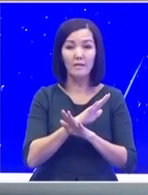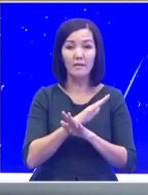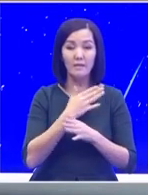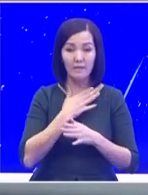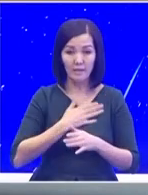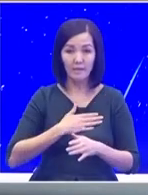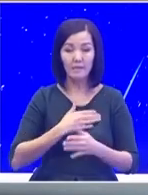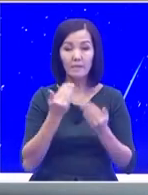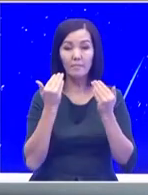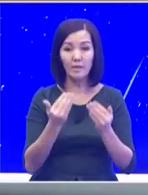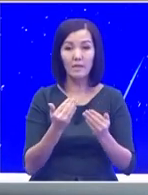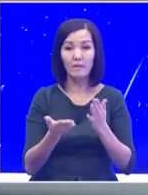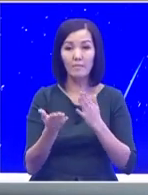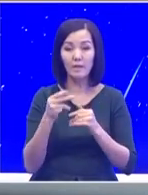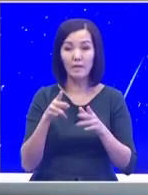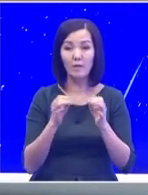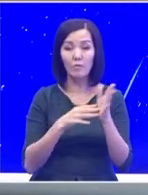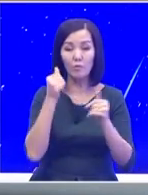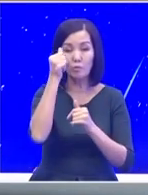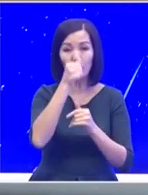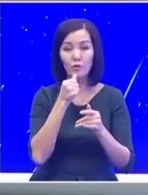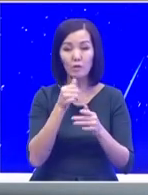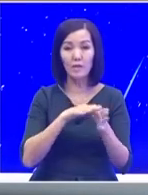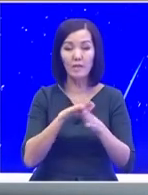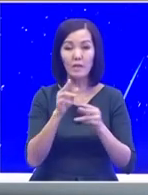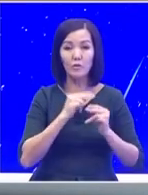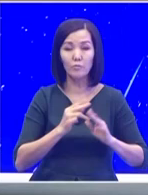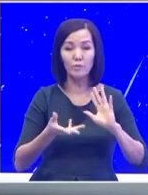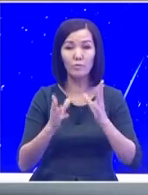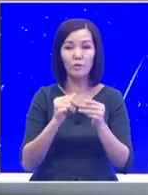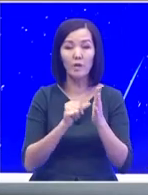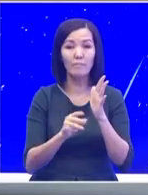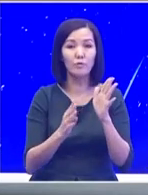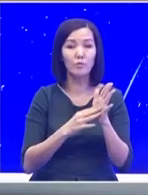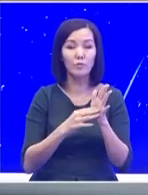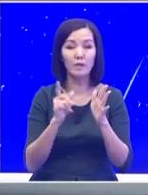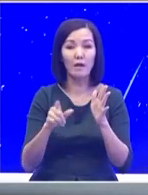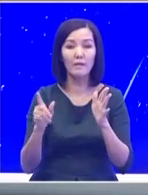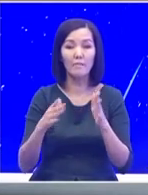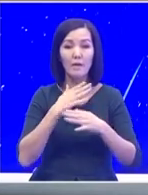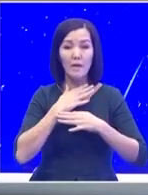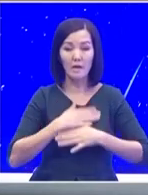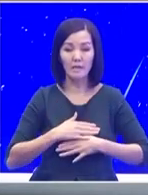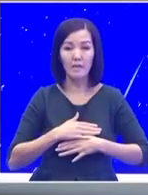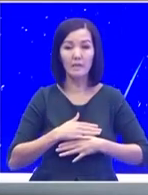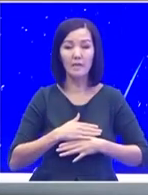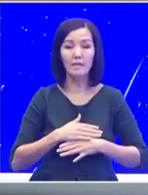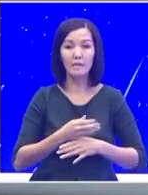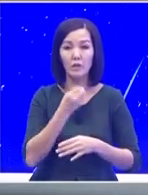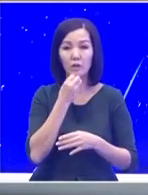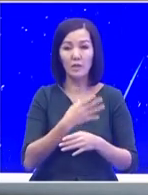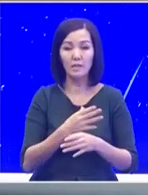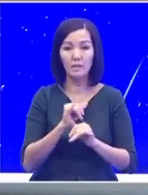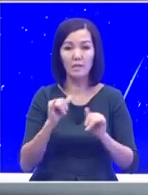берсе, биылғы былтырғы 2019 жылғы атқарылған жұмыс бойынша мысалы 69 адам қанағаттанарлық деген баға қойып отыр. Бұл жақсы